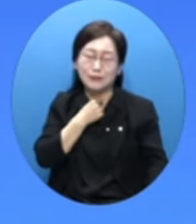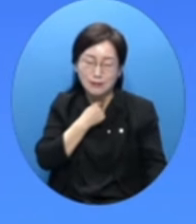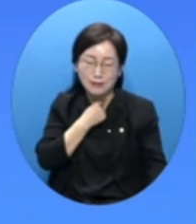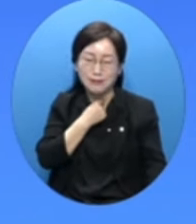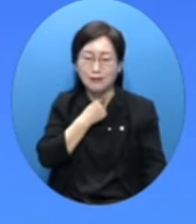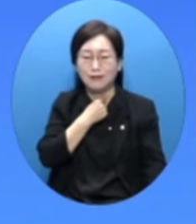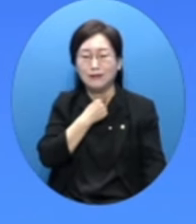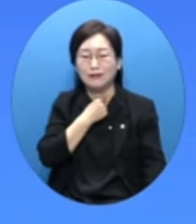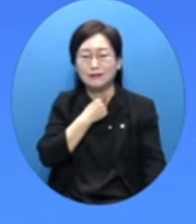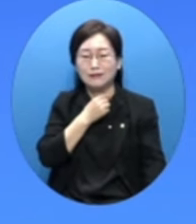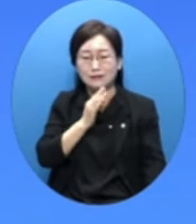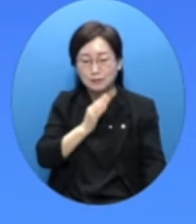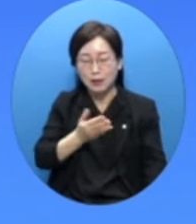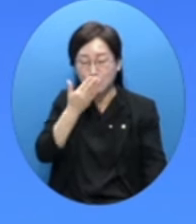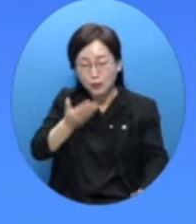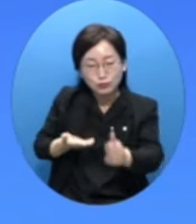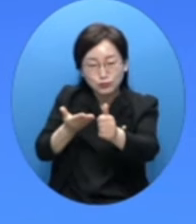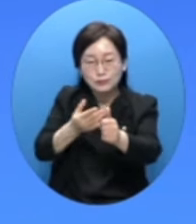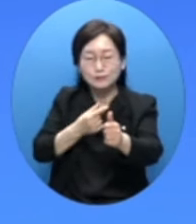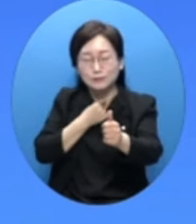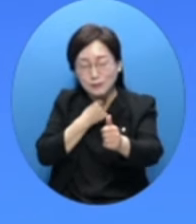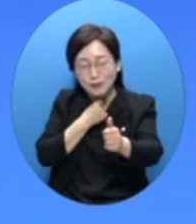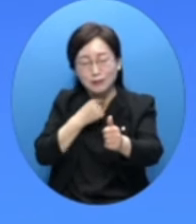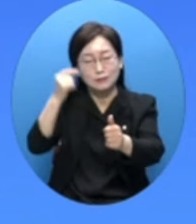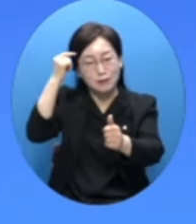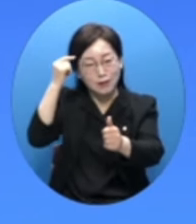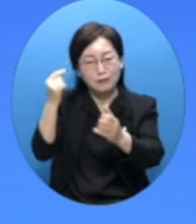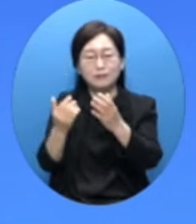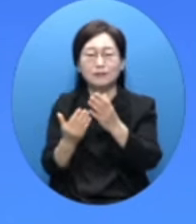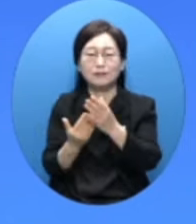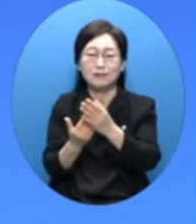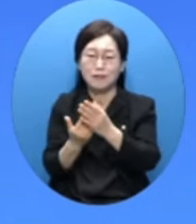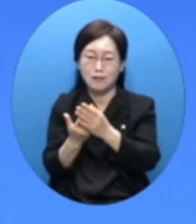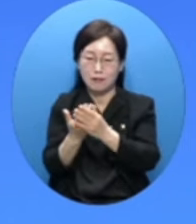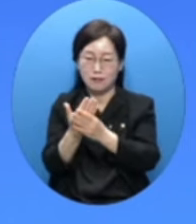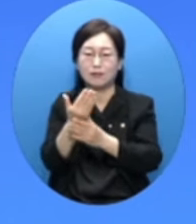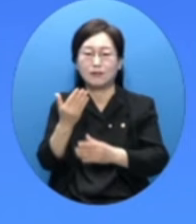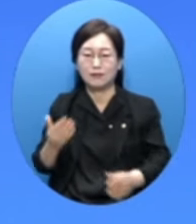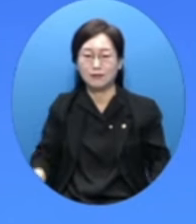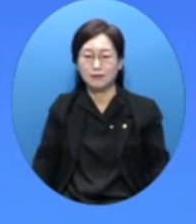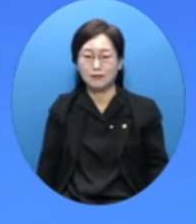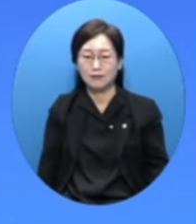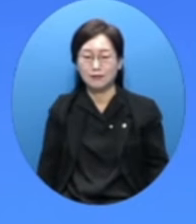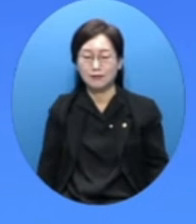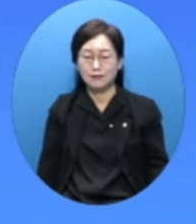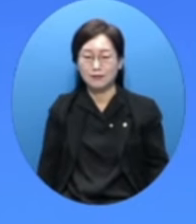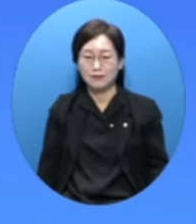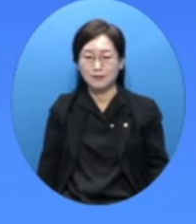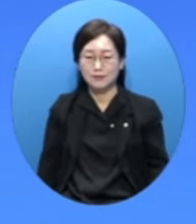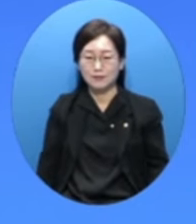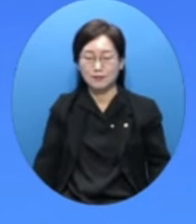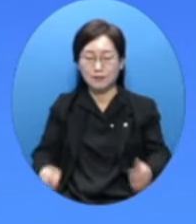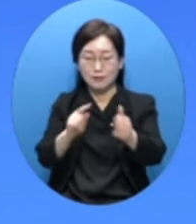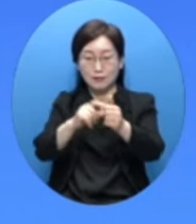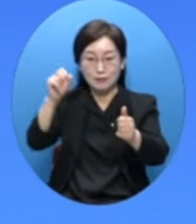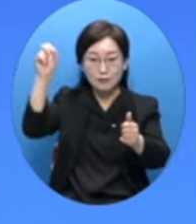배고픈 저들에게 먹을 것도 주고 싶은 그 마음이 생겨났습니다. 그런데 그가